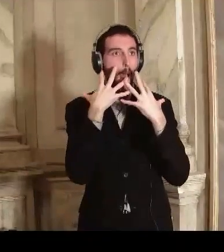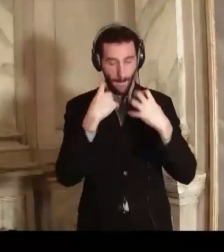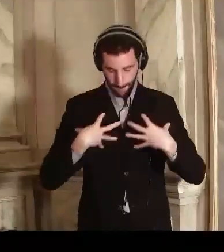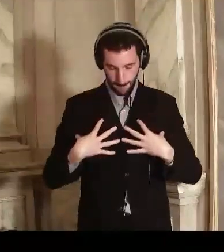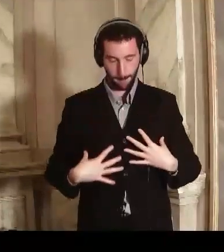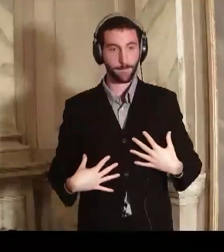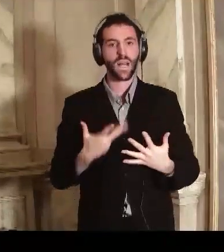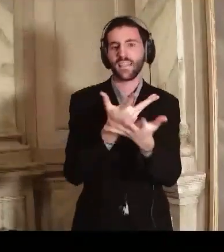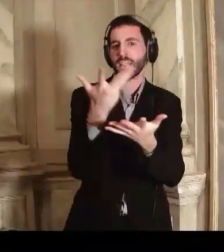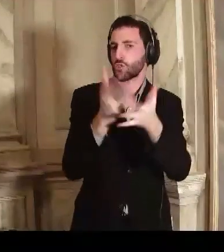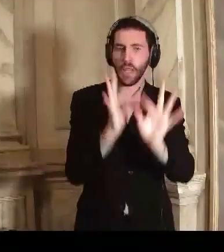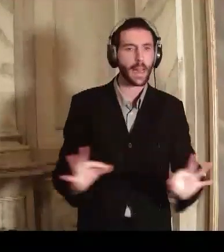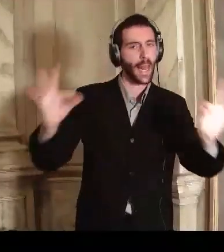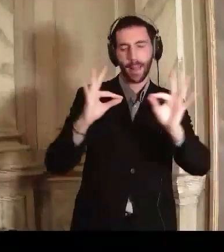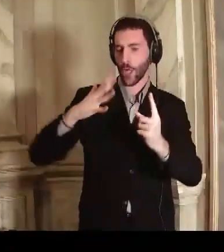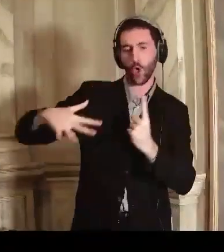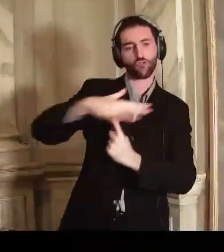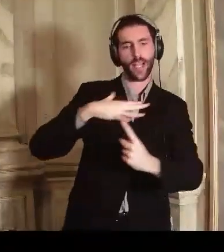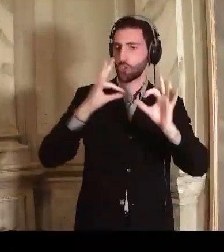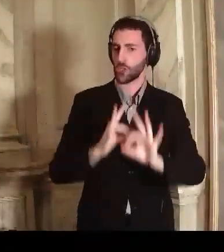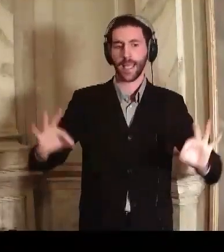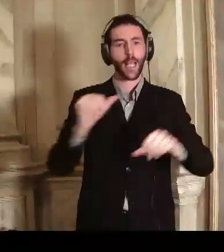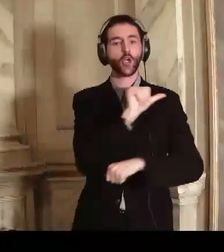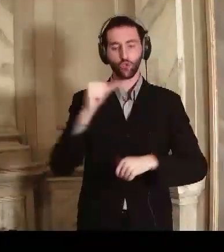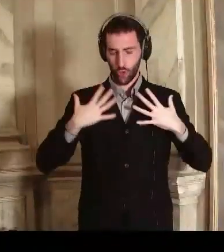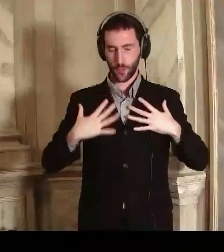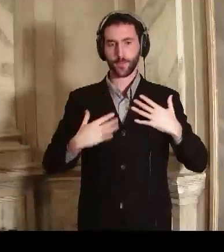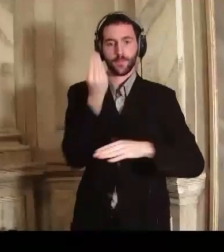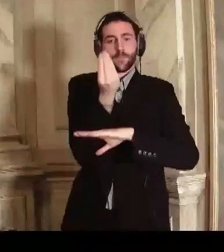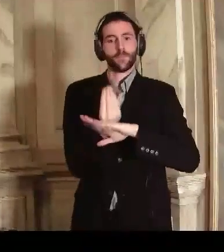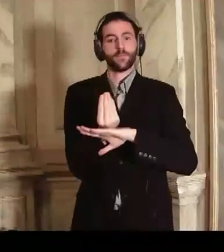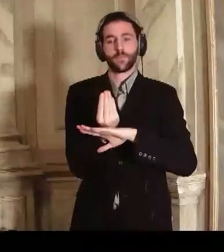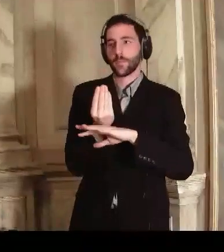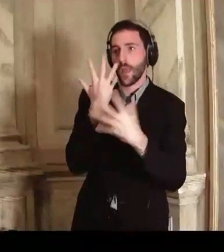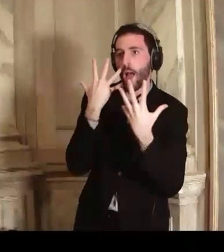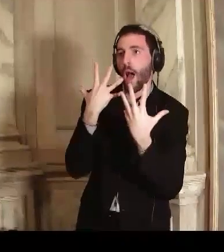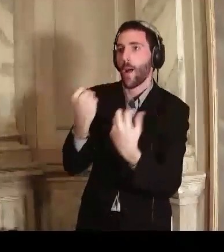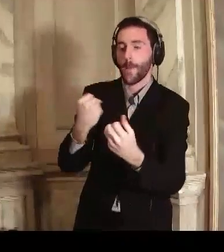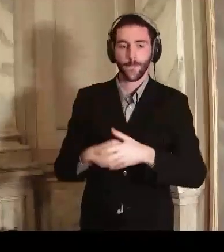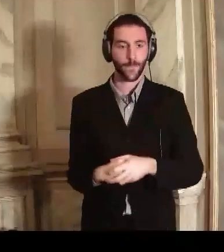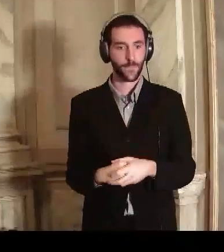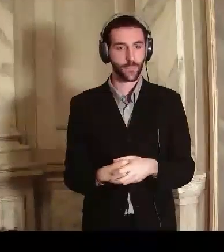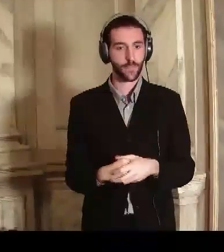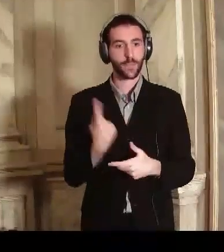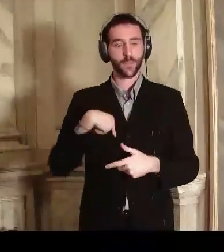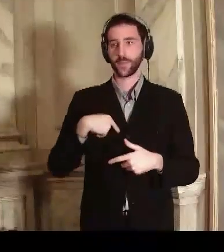rappresentazione, narrazione o contesto. Esisterà semplicemente come oggetto fisico. Mettendo in discussione la nostra percezione del tempo,